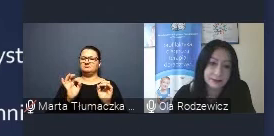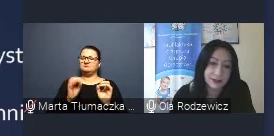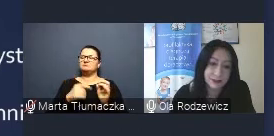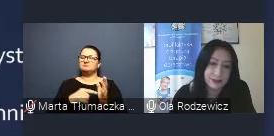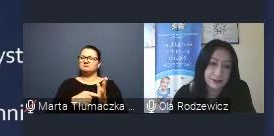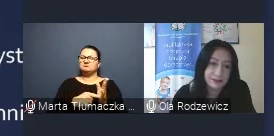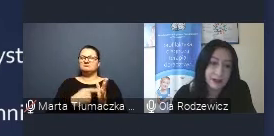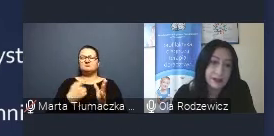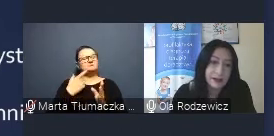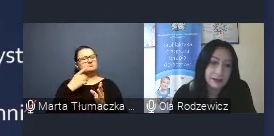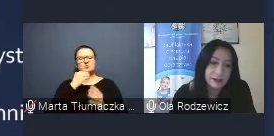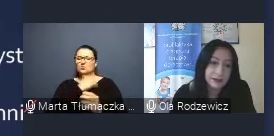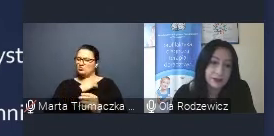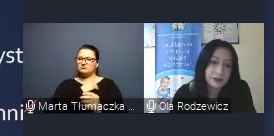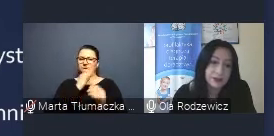bardzo nas zachwyca.